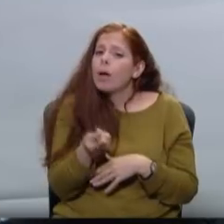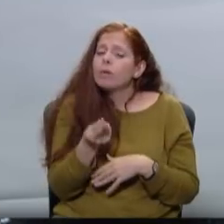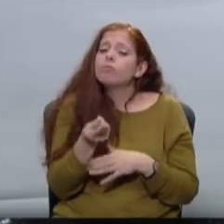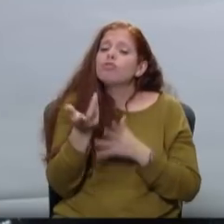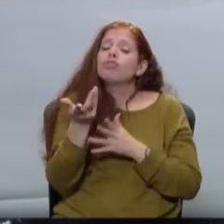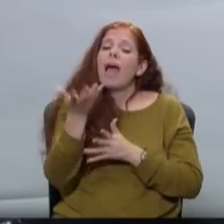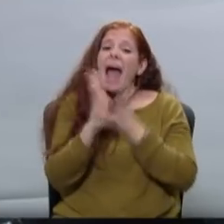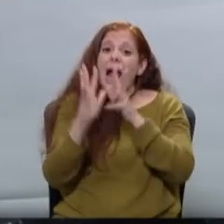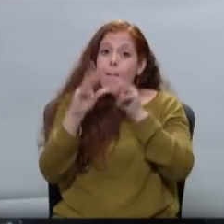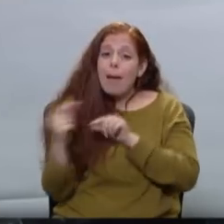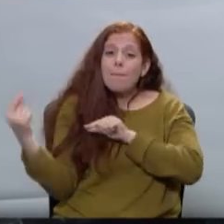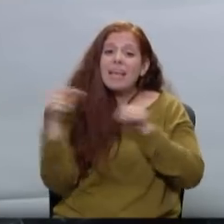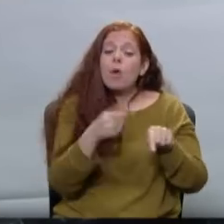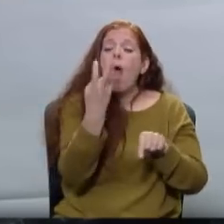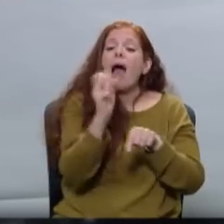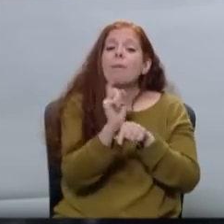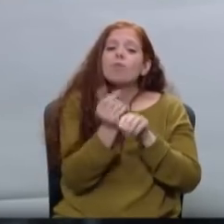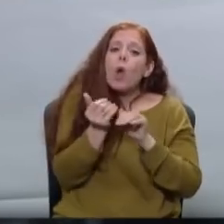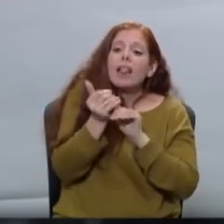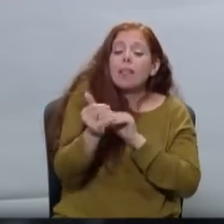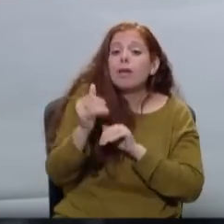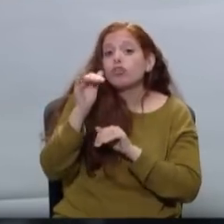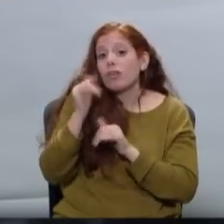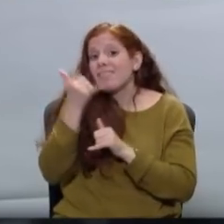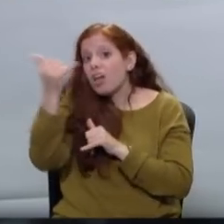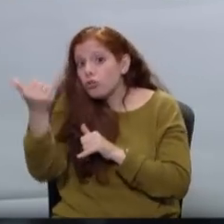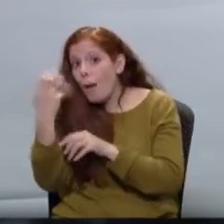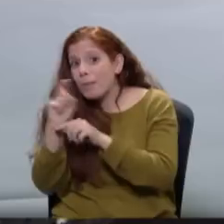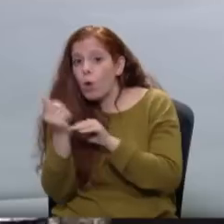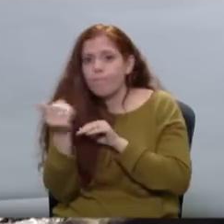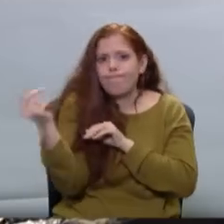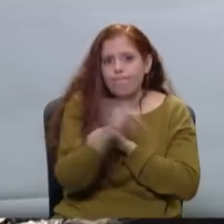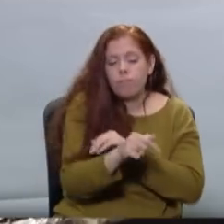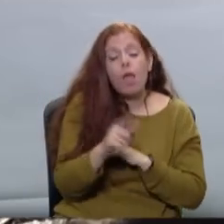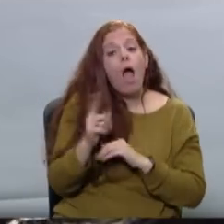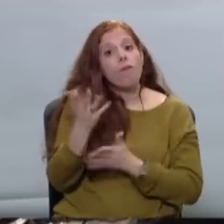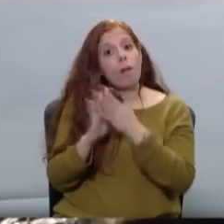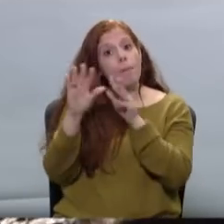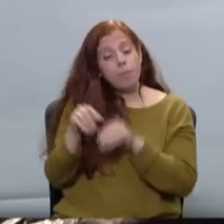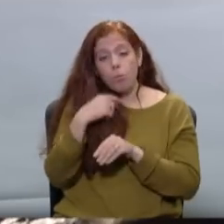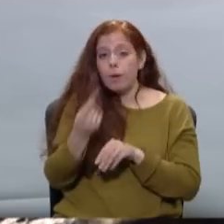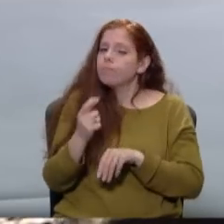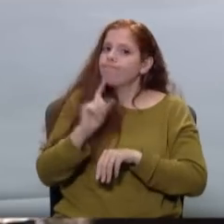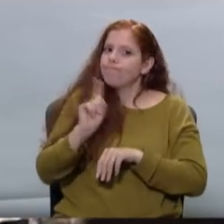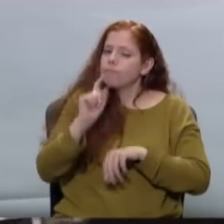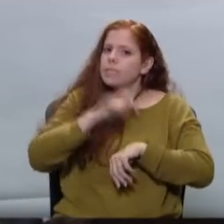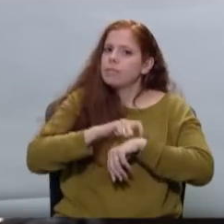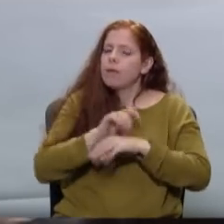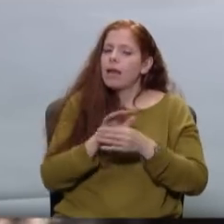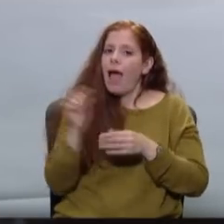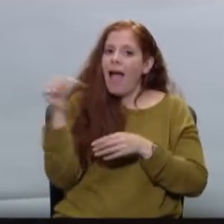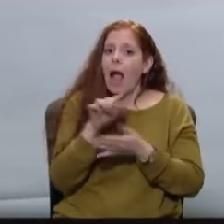הכיבוי הגיעו למקום רק 40 דקות מרגע הקריאה, ואילו בשירותי הכיבוי אומרים שזמן ההגעה היה 14